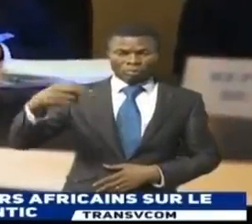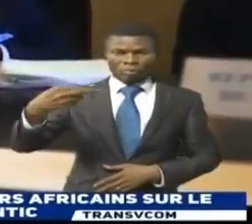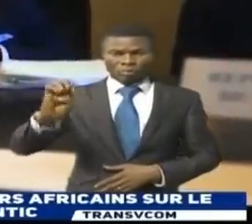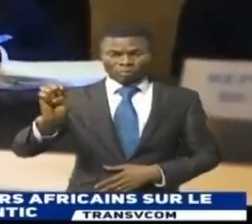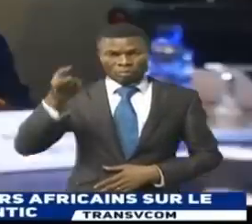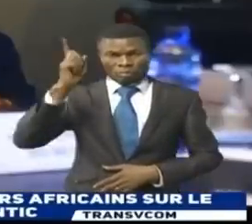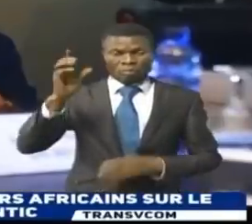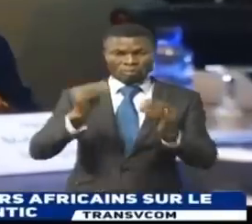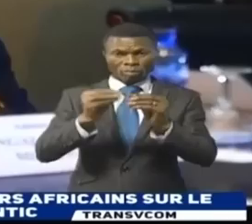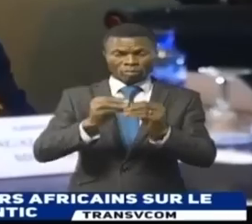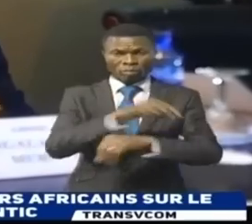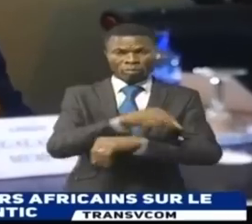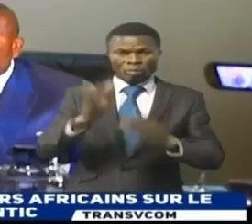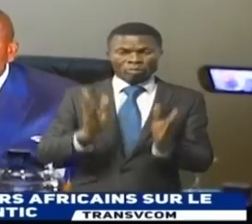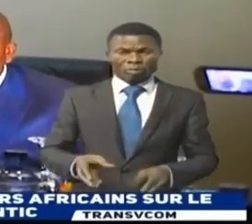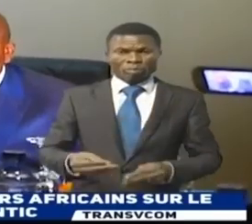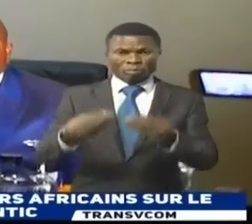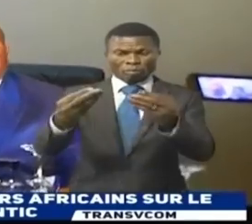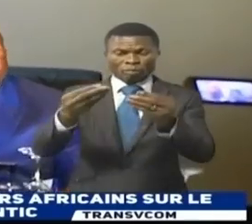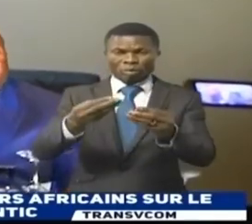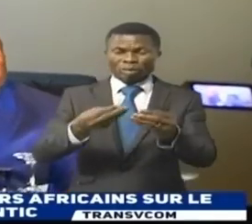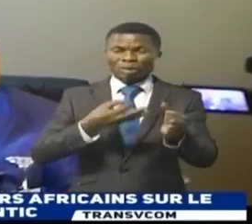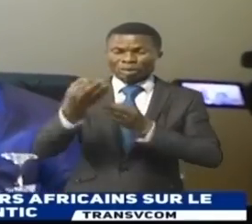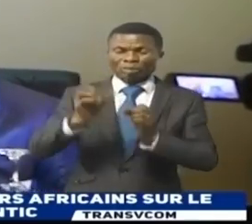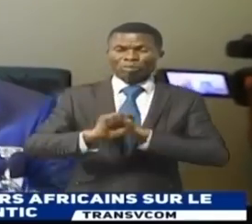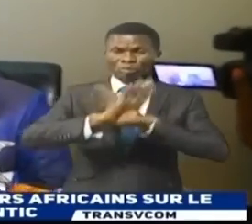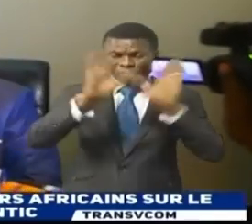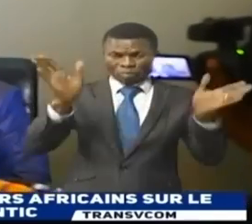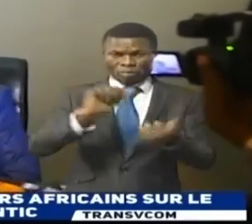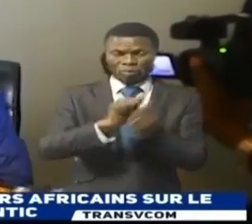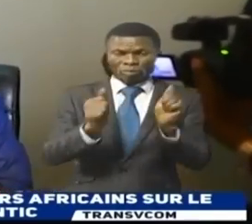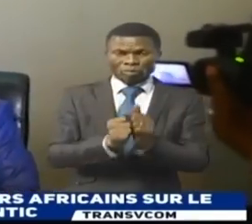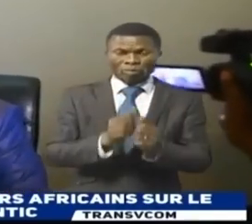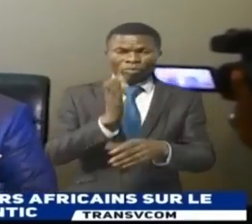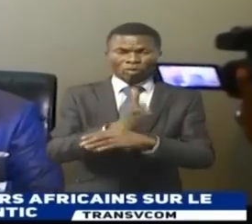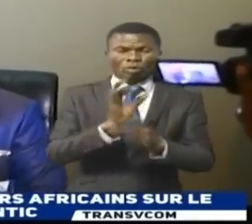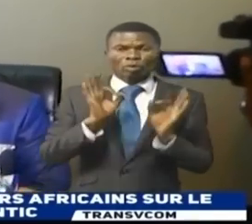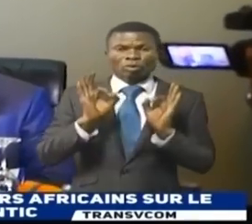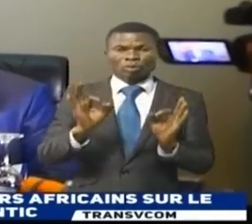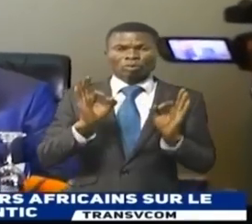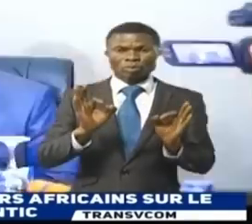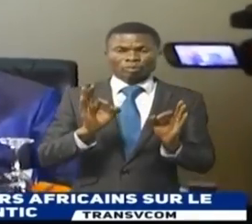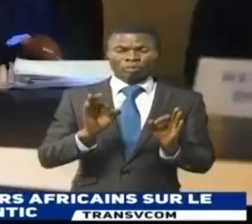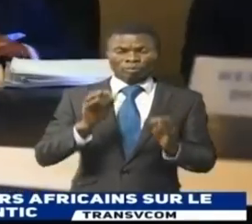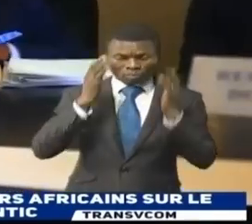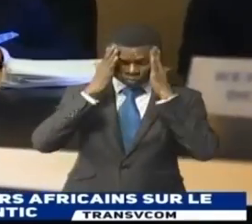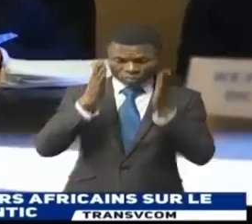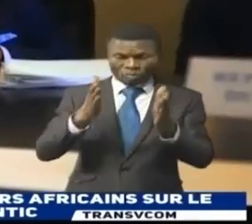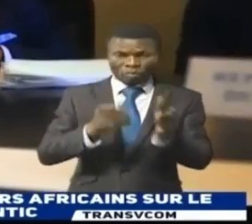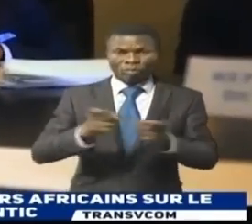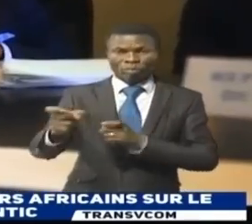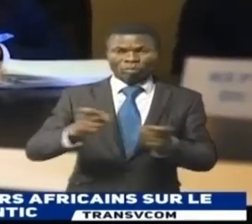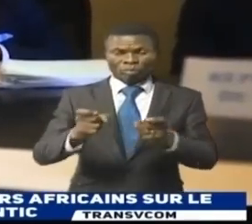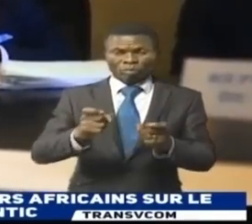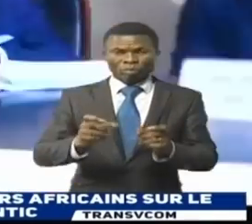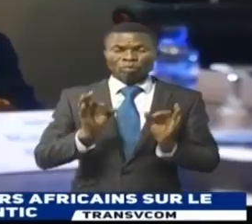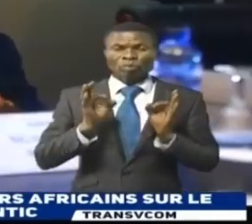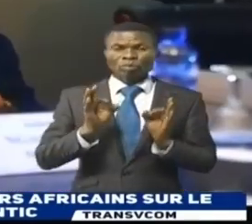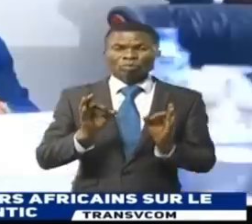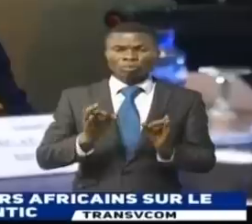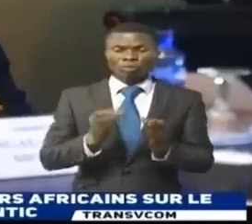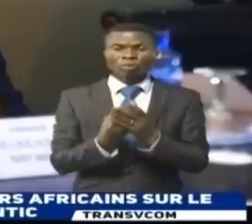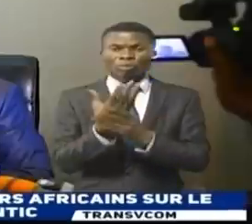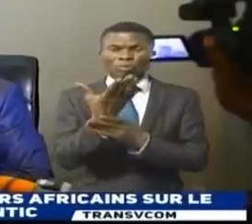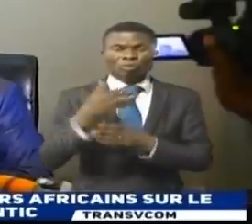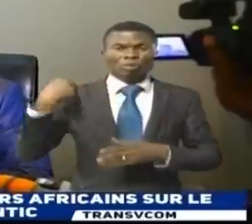conseil d'administration a donné des signaux clairs quant à la nouvelle orientation assise sur une gestion orthodoxe des